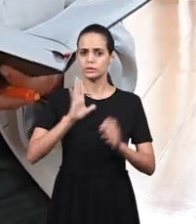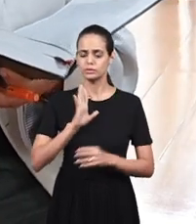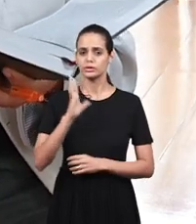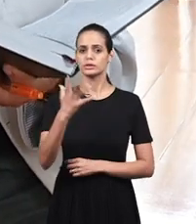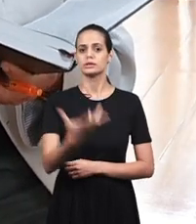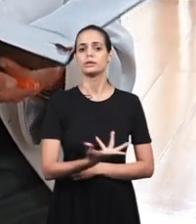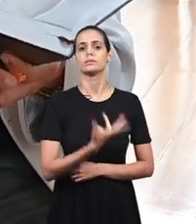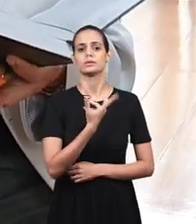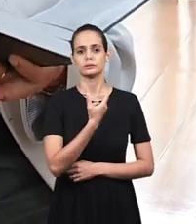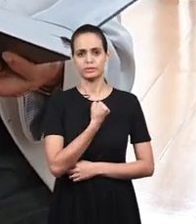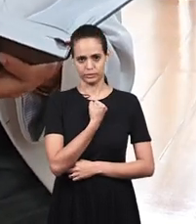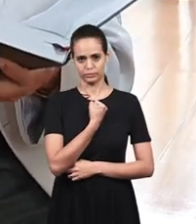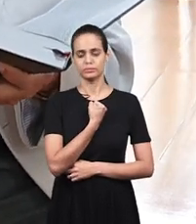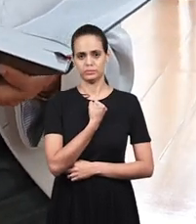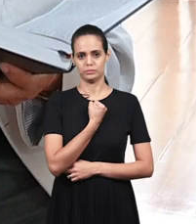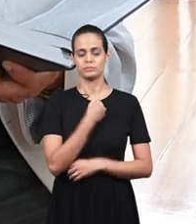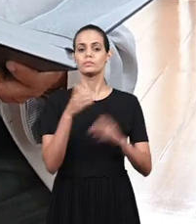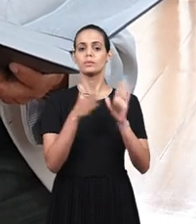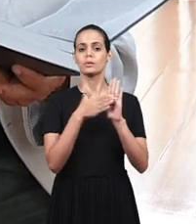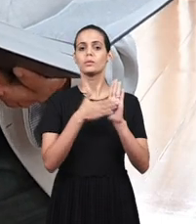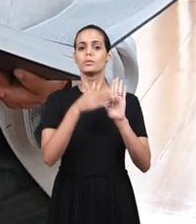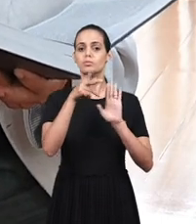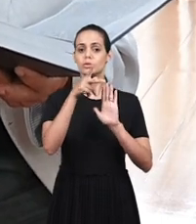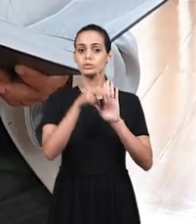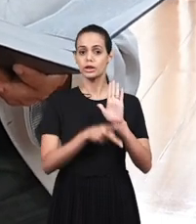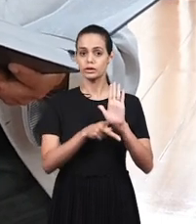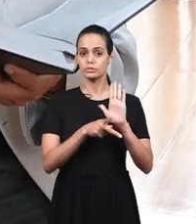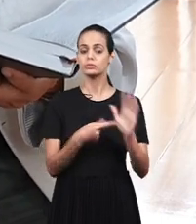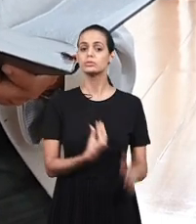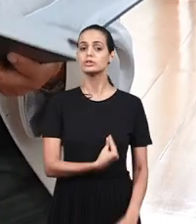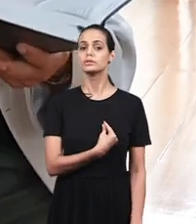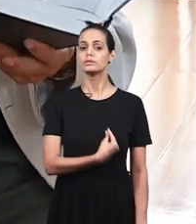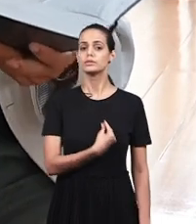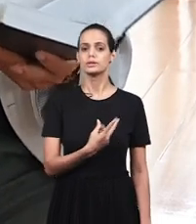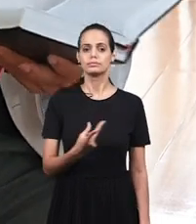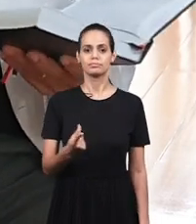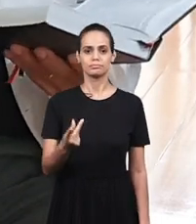спасения. Это план жизни вечной.